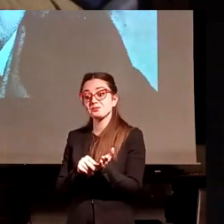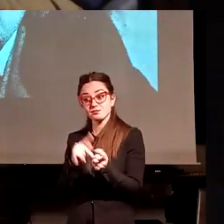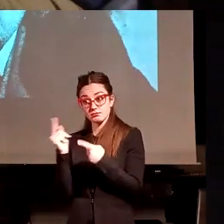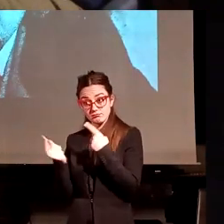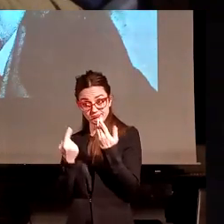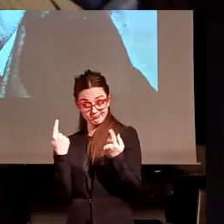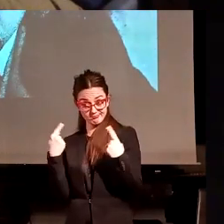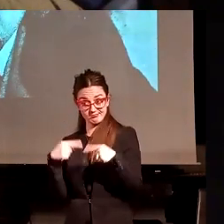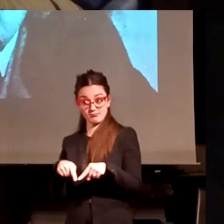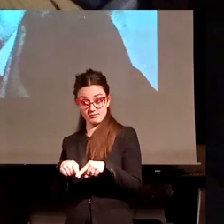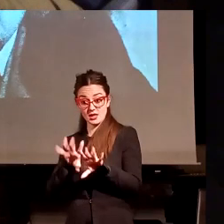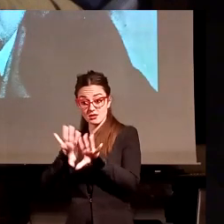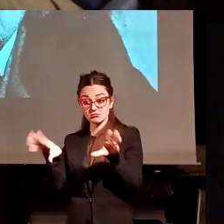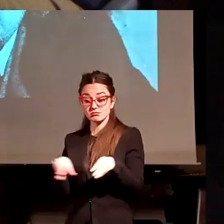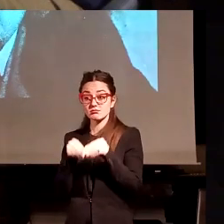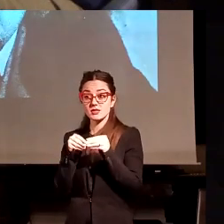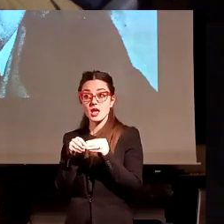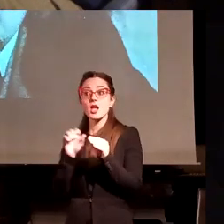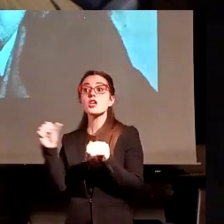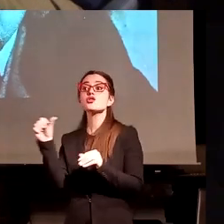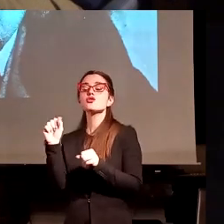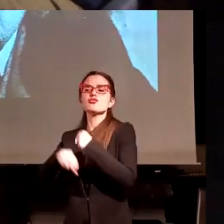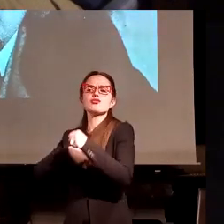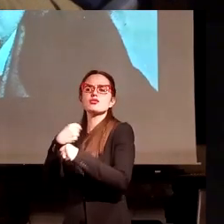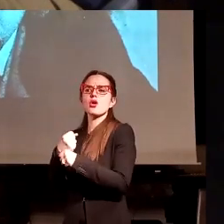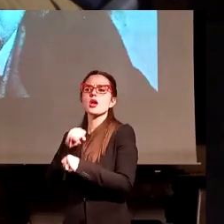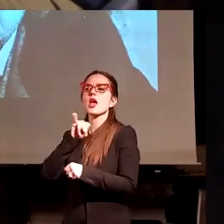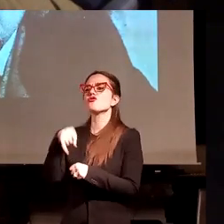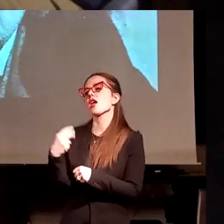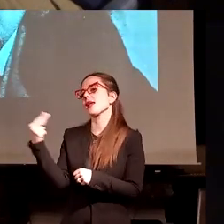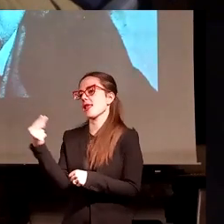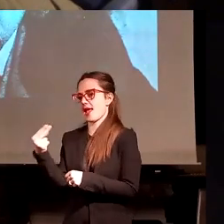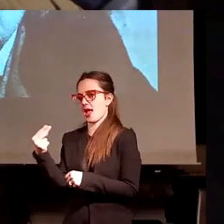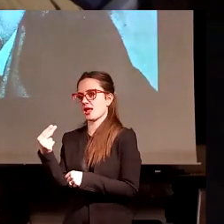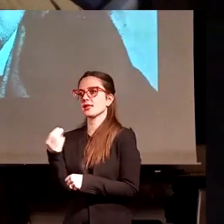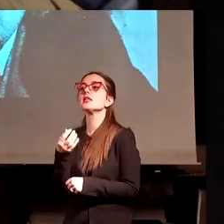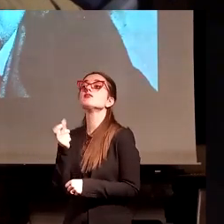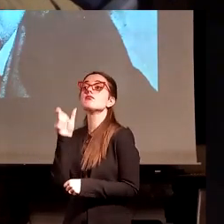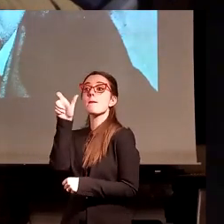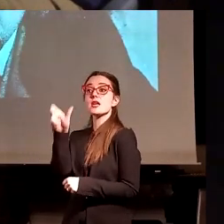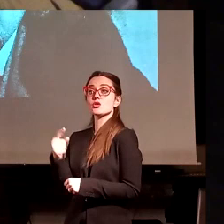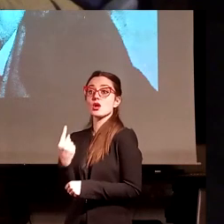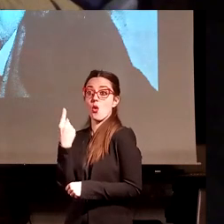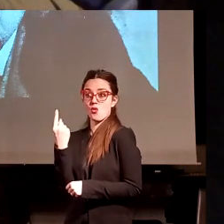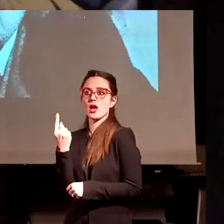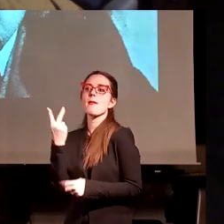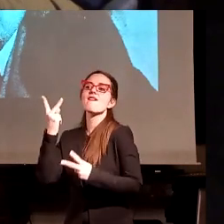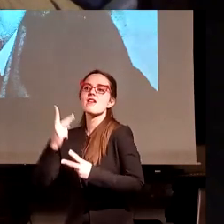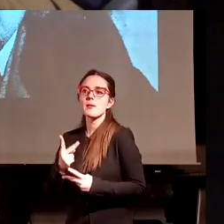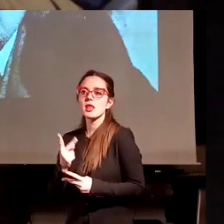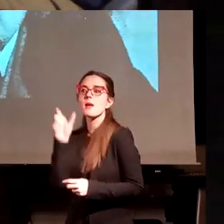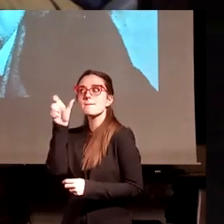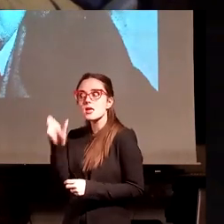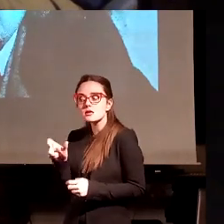nella storia del jekyll e hyde cioè di una persona singola che in realtà e due persone ora una cosa